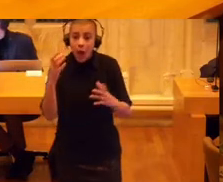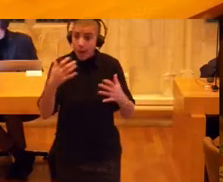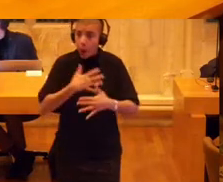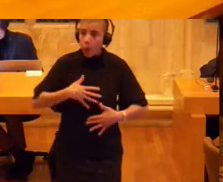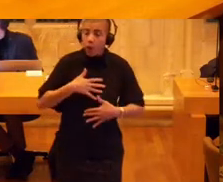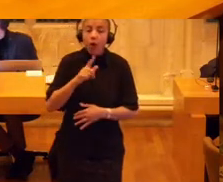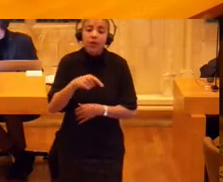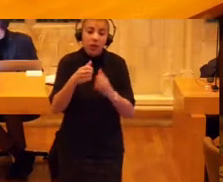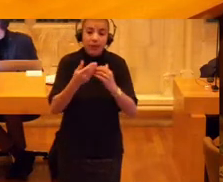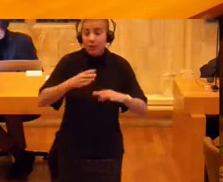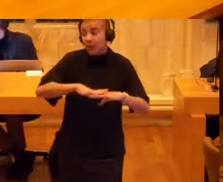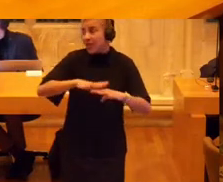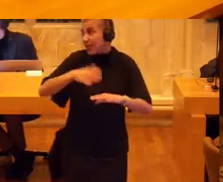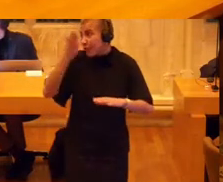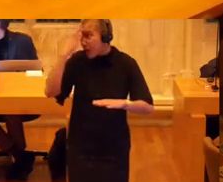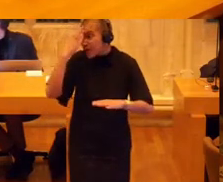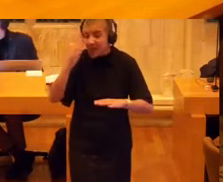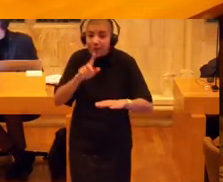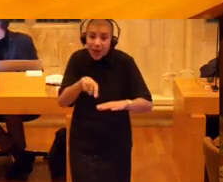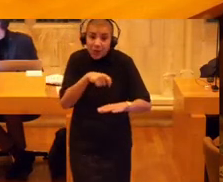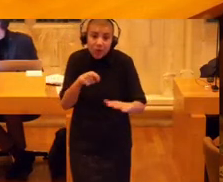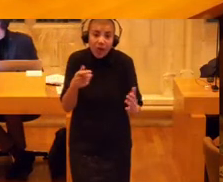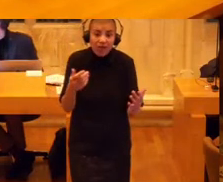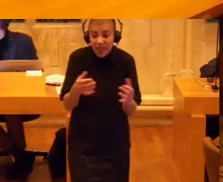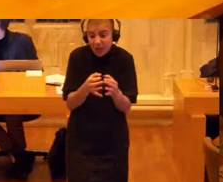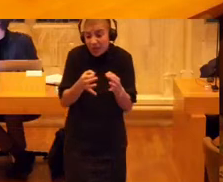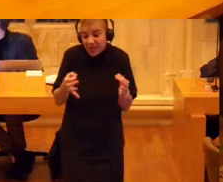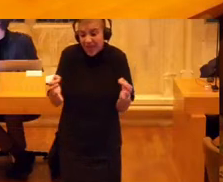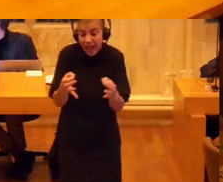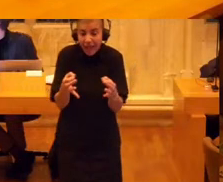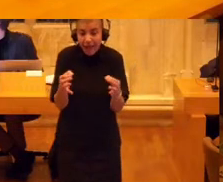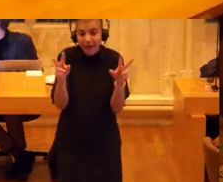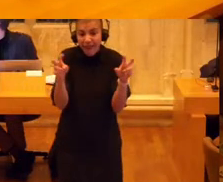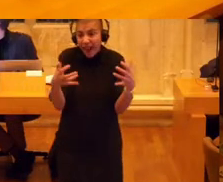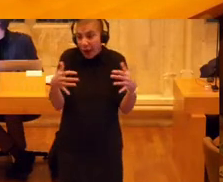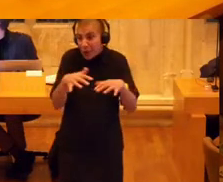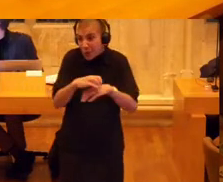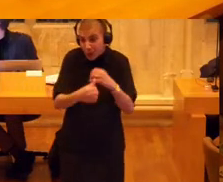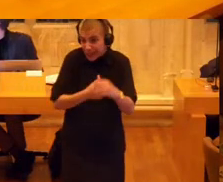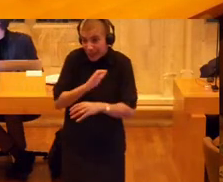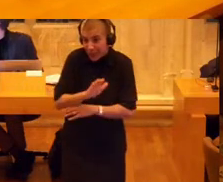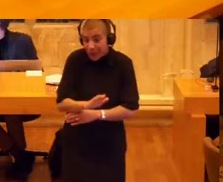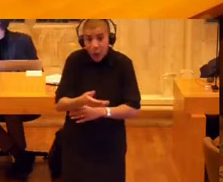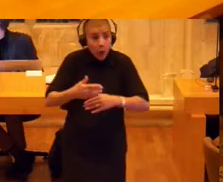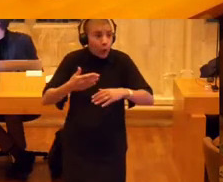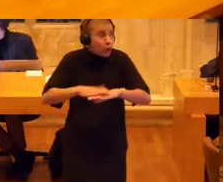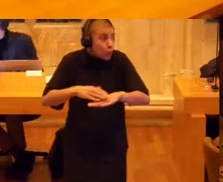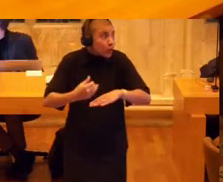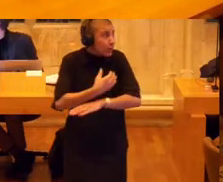qu'elle est, hein. C'est sûr que c'est quand même un peu une salle de réunion et apparemment ça se passe très bien.